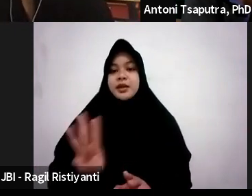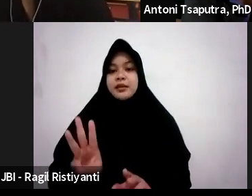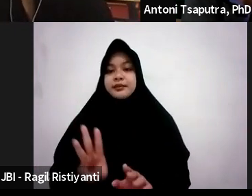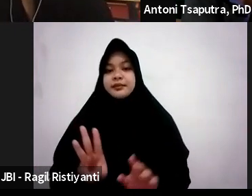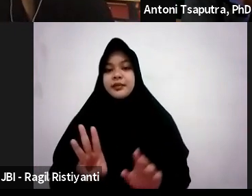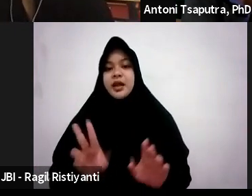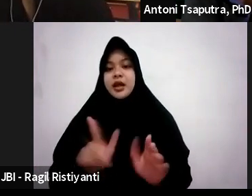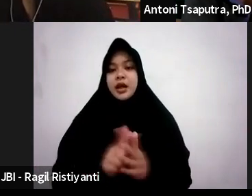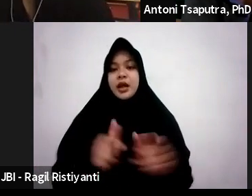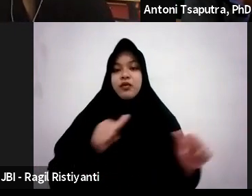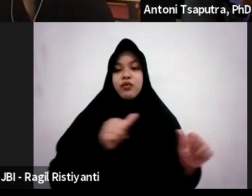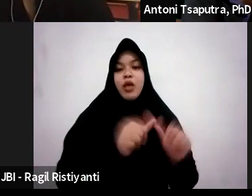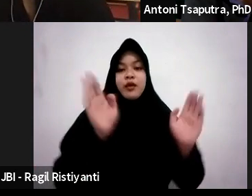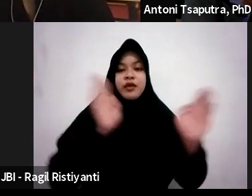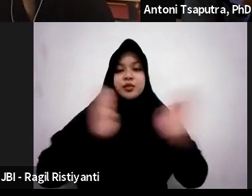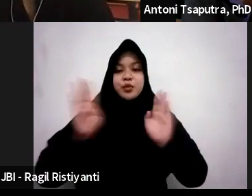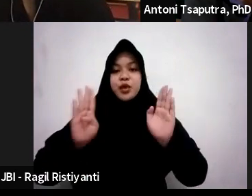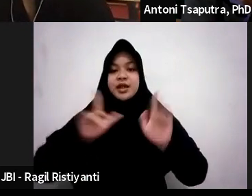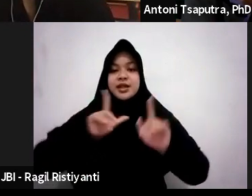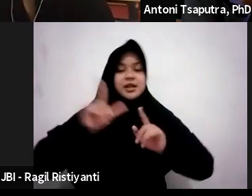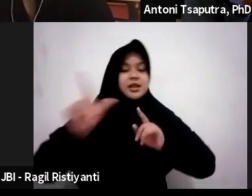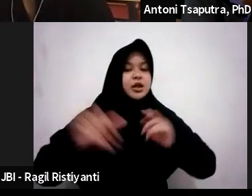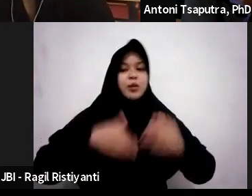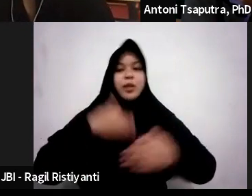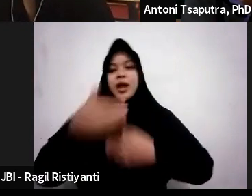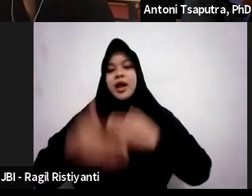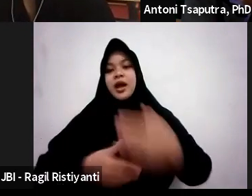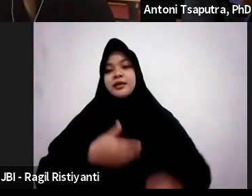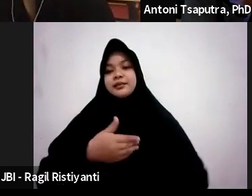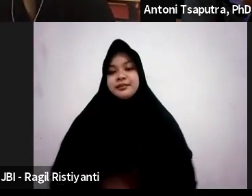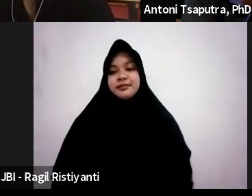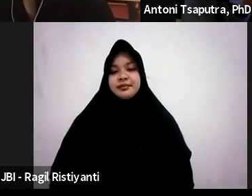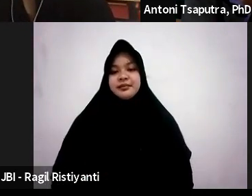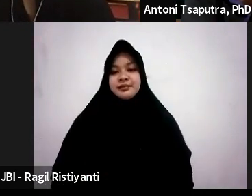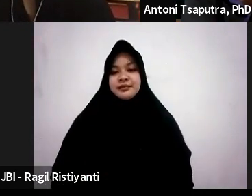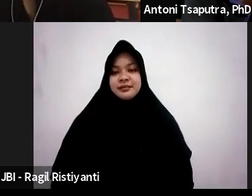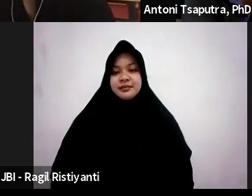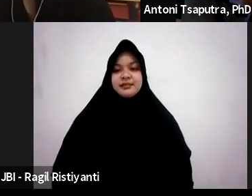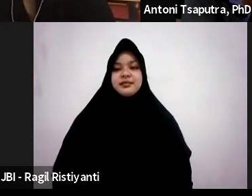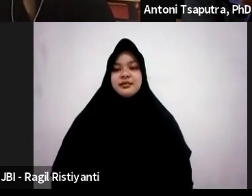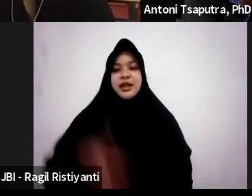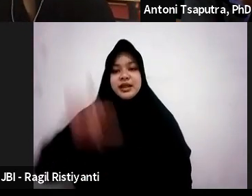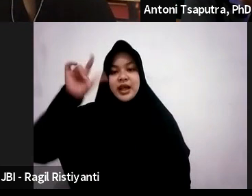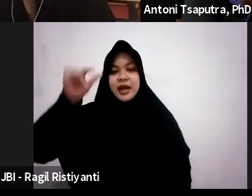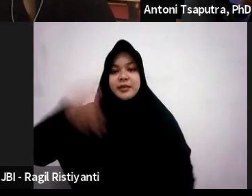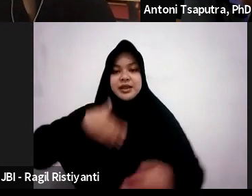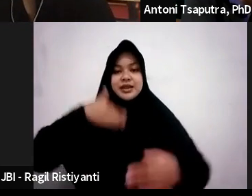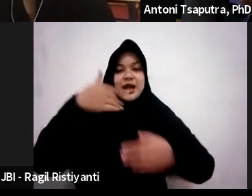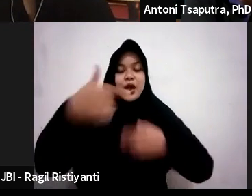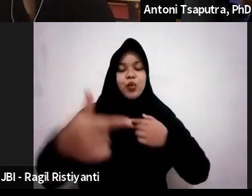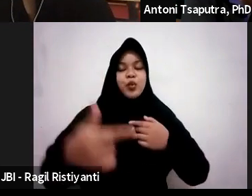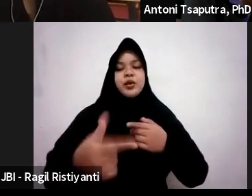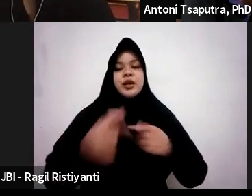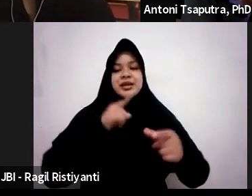kumelangkah besok juga ini launching semua ya kemudian instagram.exe jauh kumelangkah film dan Twitter diet